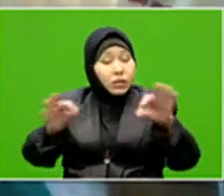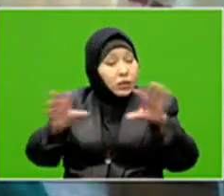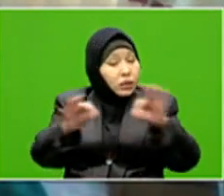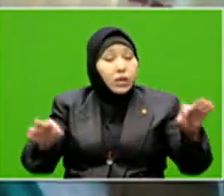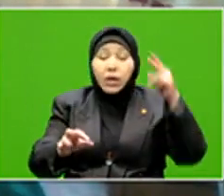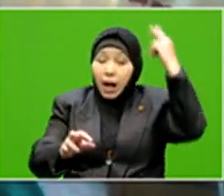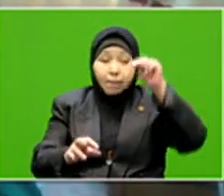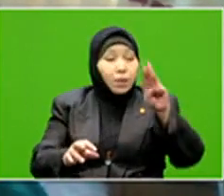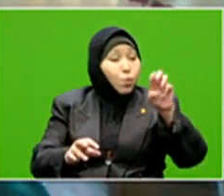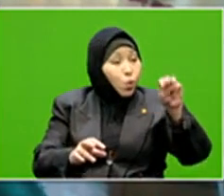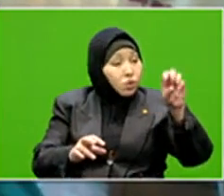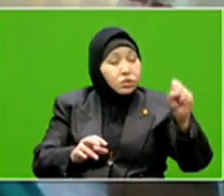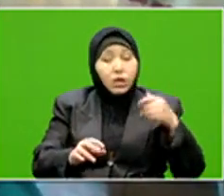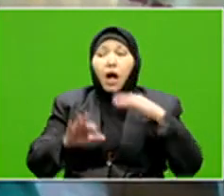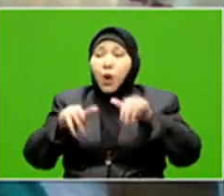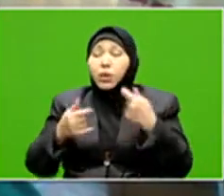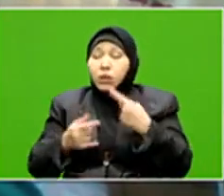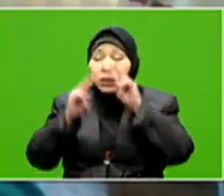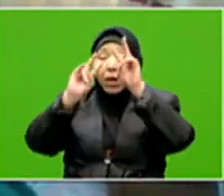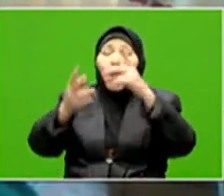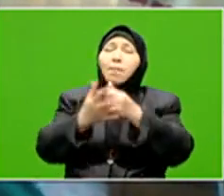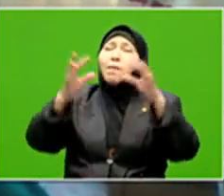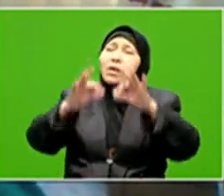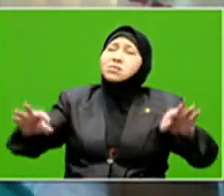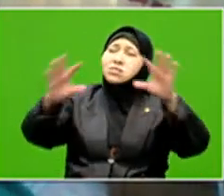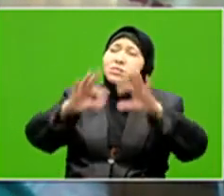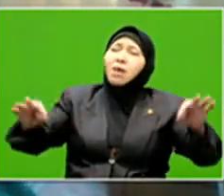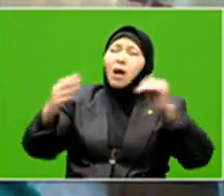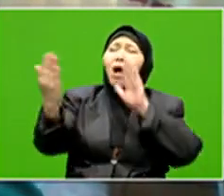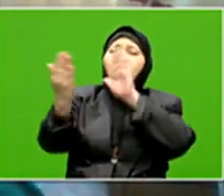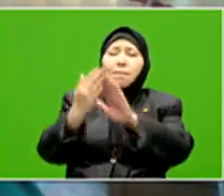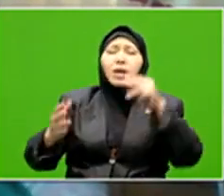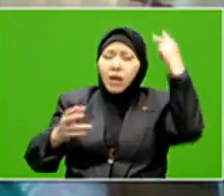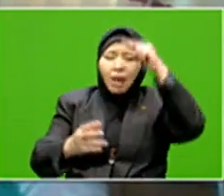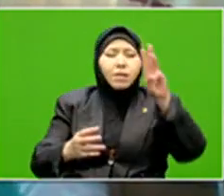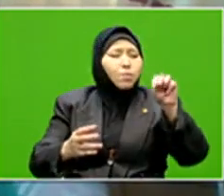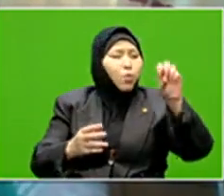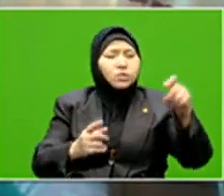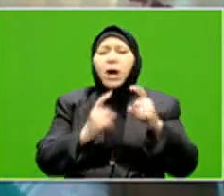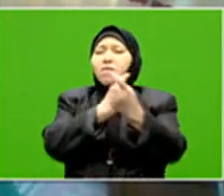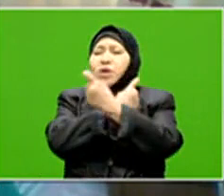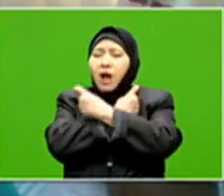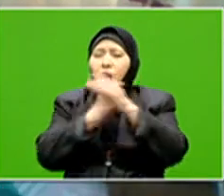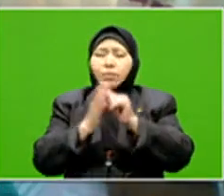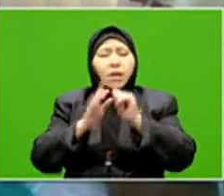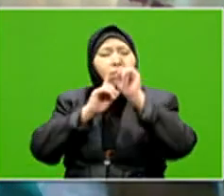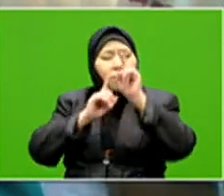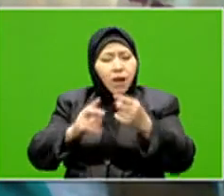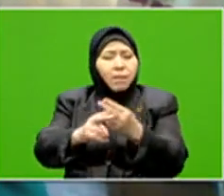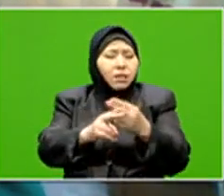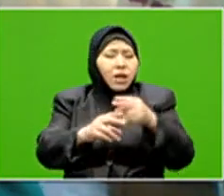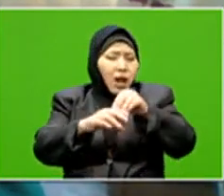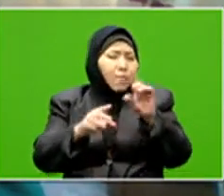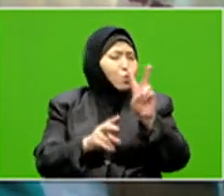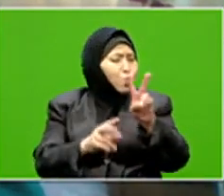Bila mana kita melihat kepada penceritaan apa yang dihadapi oleh Nabi Musa dan juga Fir'aun, ianya diringkaskan ceritanya dalam dua